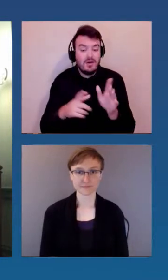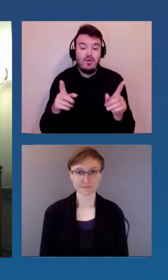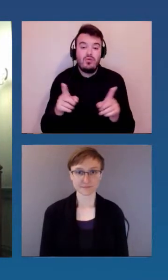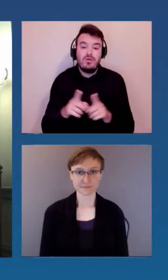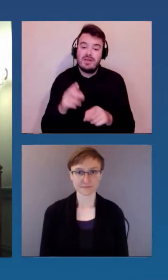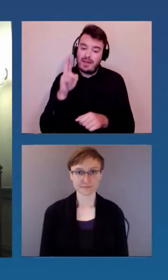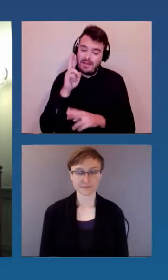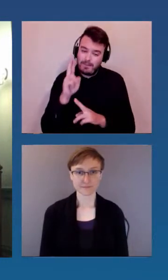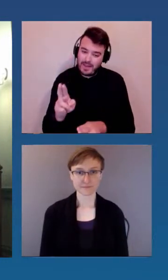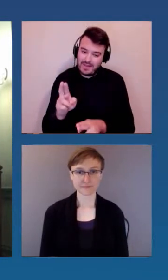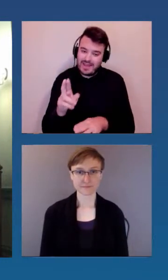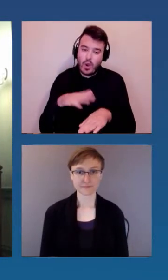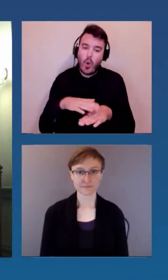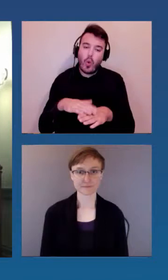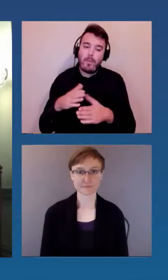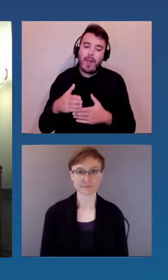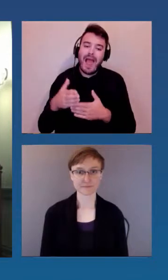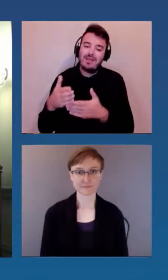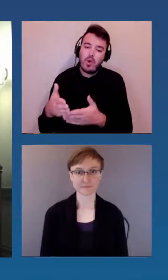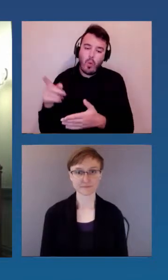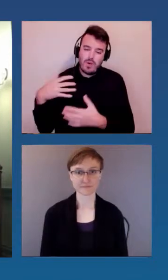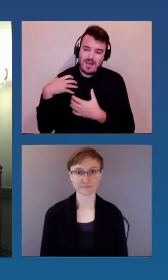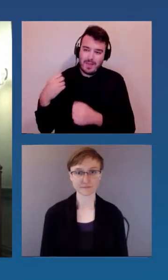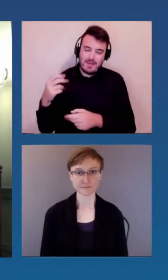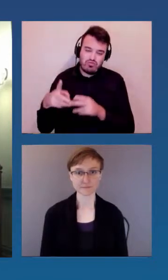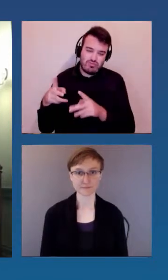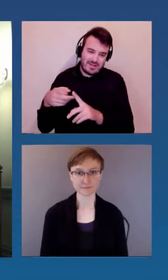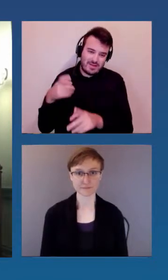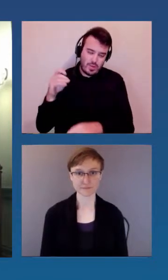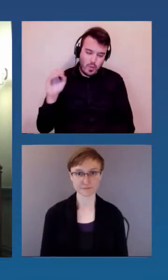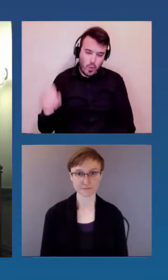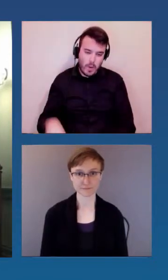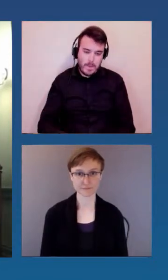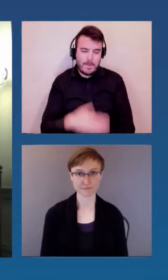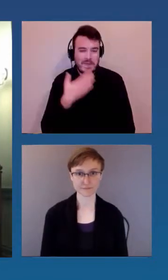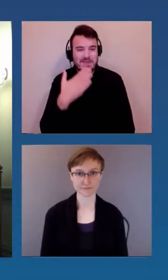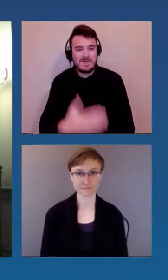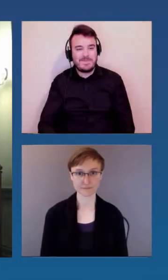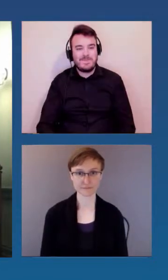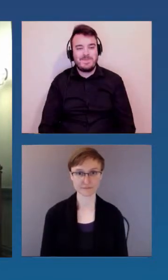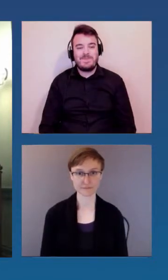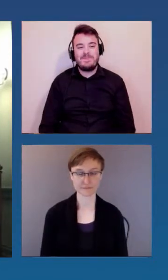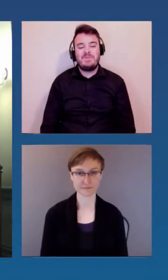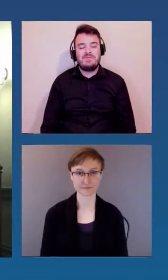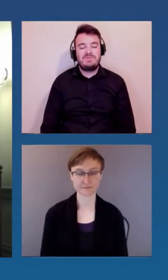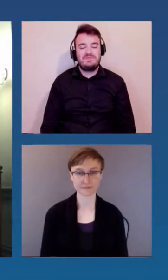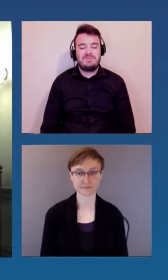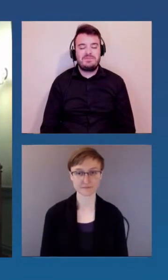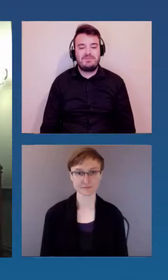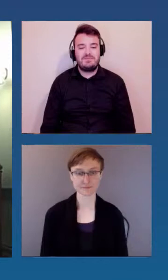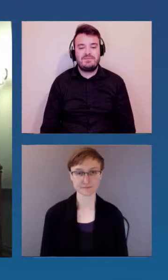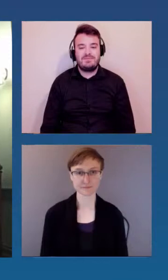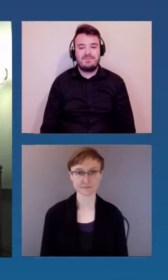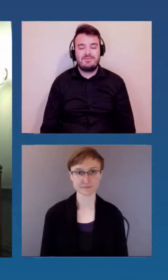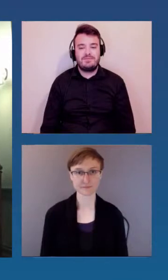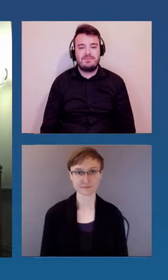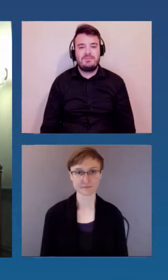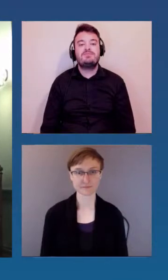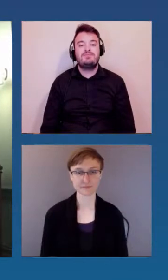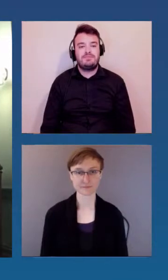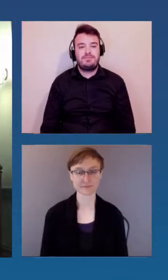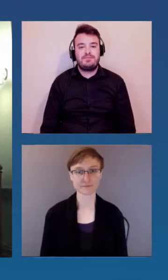des collèges et universités d'être ici avec nous autres aussi, et aussi les 4 présidents des étudiants,